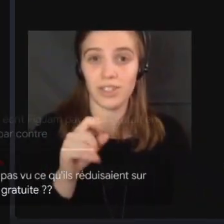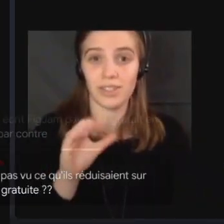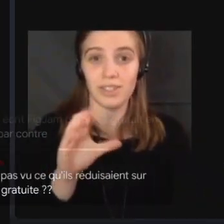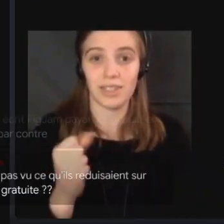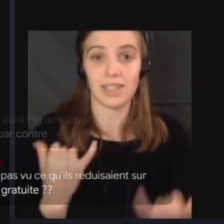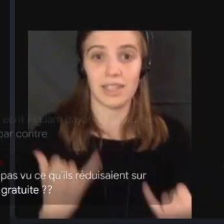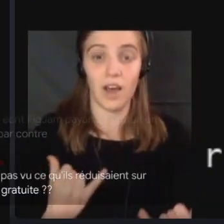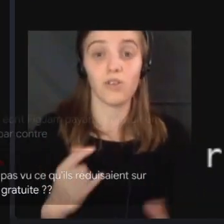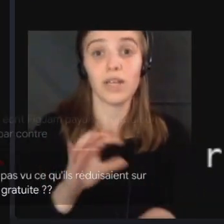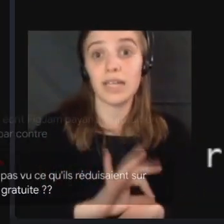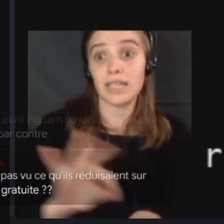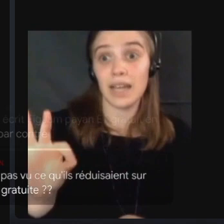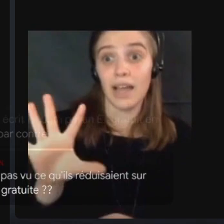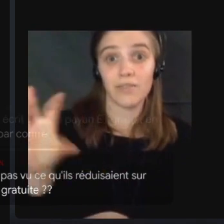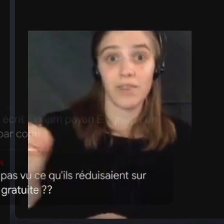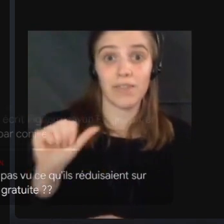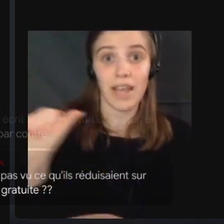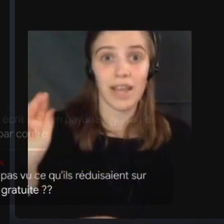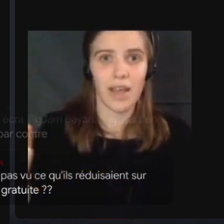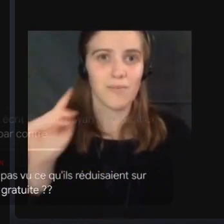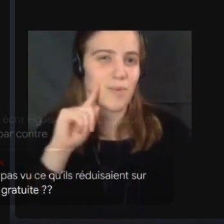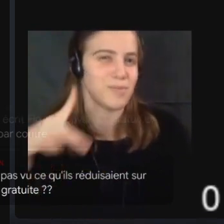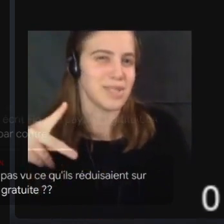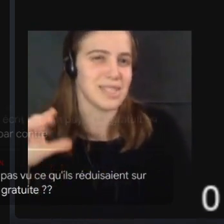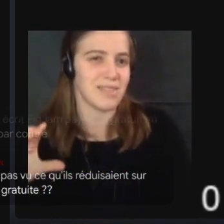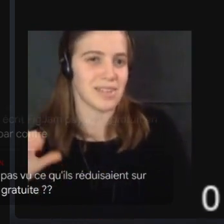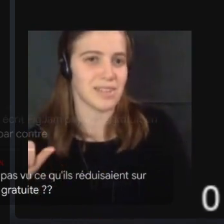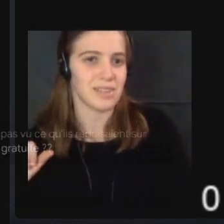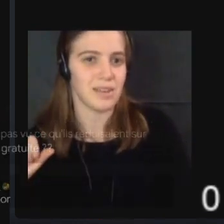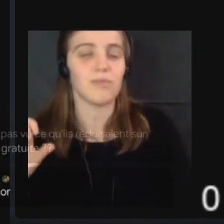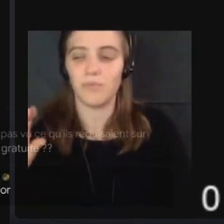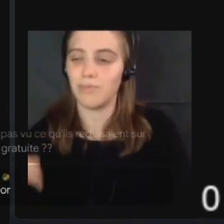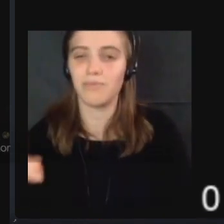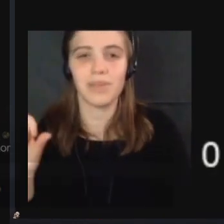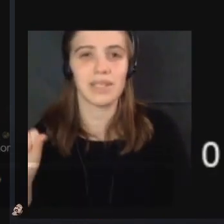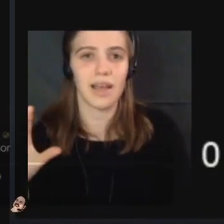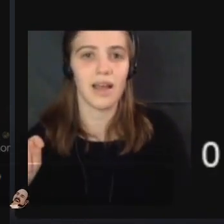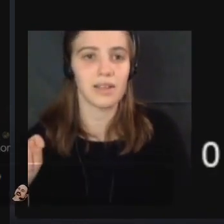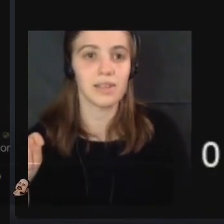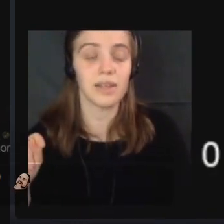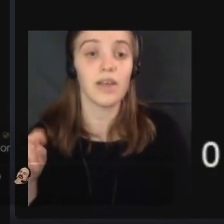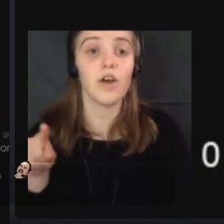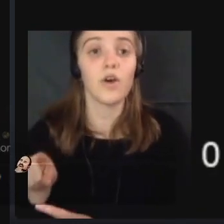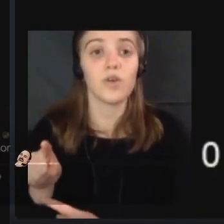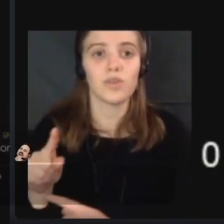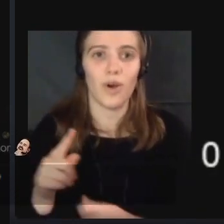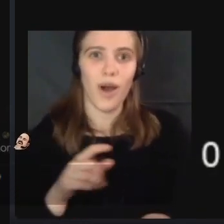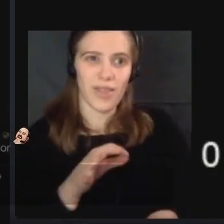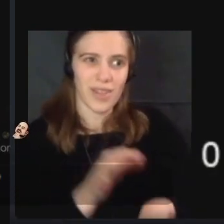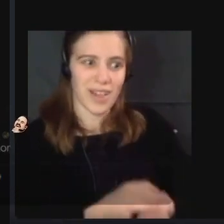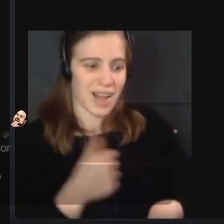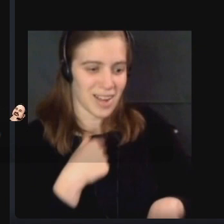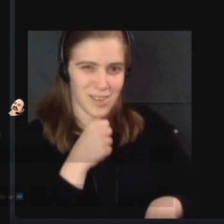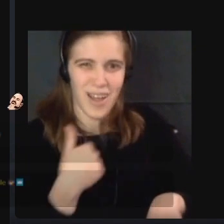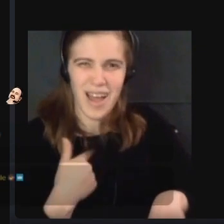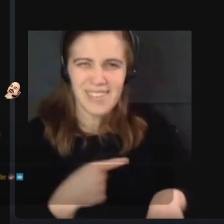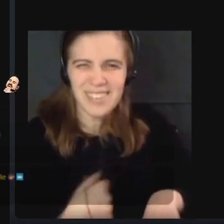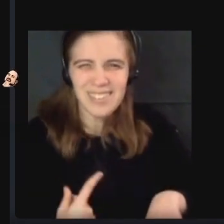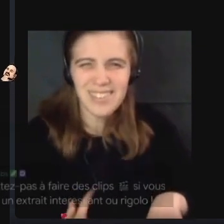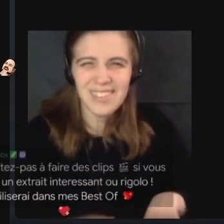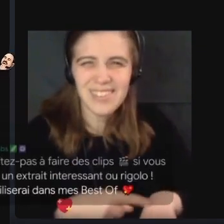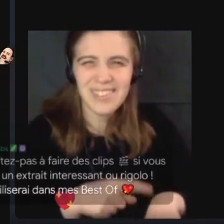1:50 a.m. Pacific time, which is in Ouais, ils réduisent l'offre gratuite, bien 2 sûr. minutes. Yeah. On the clock that I do not have on my arm. The agenda is updated